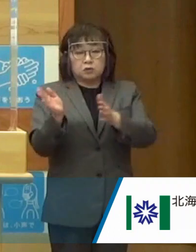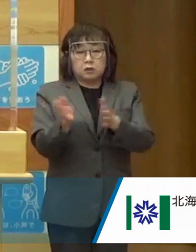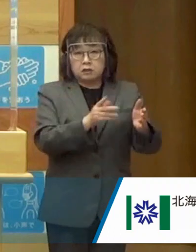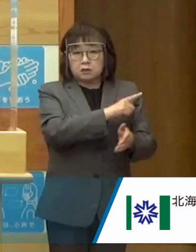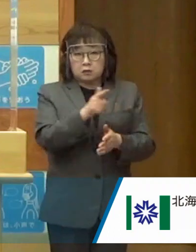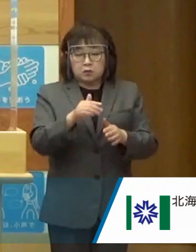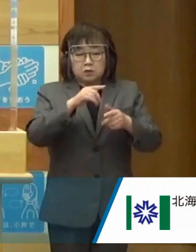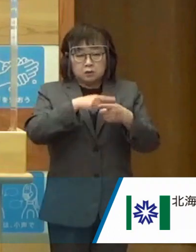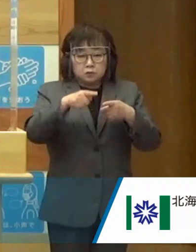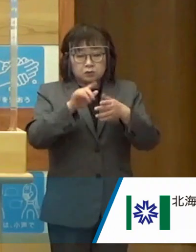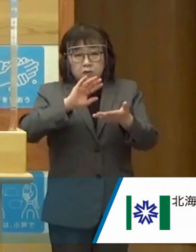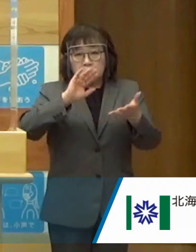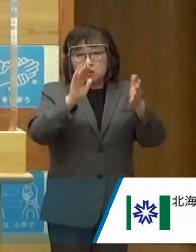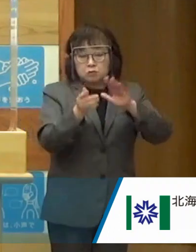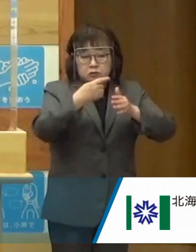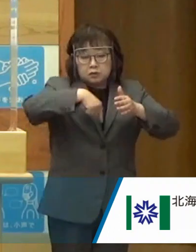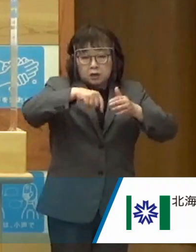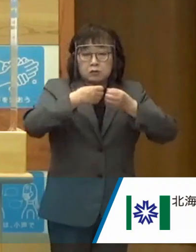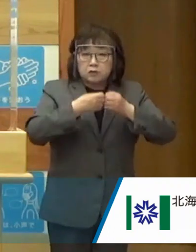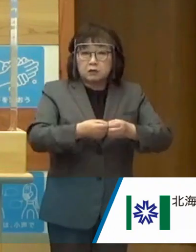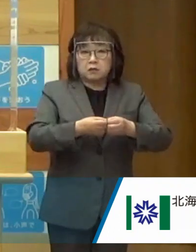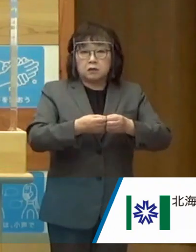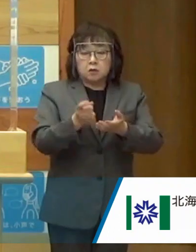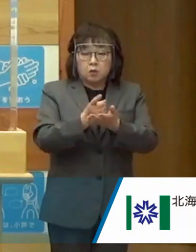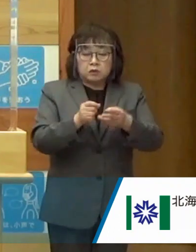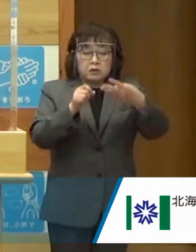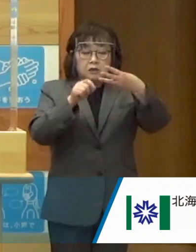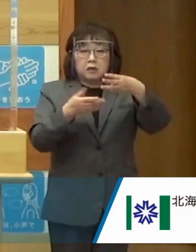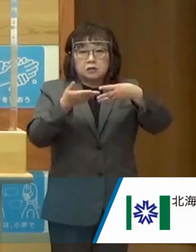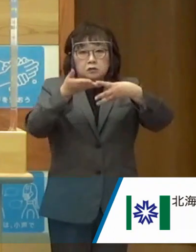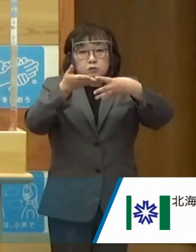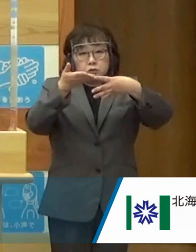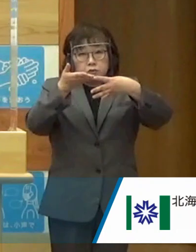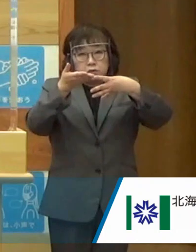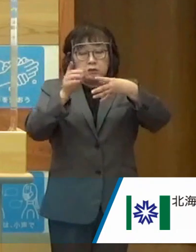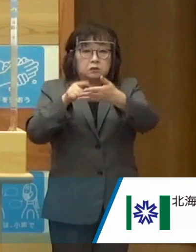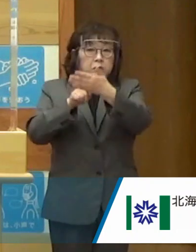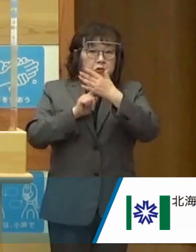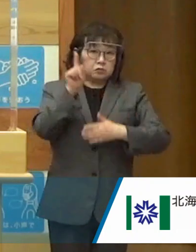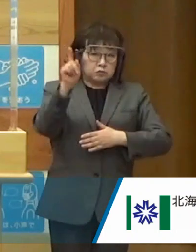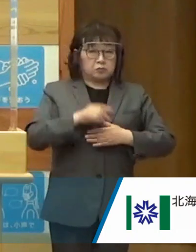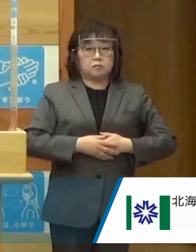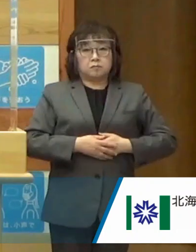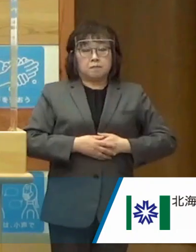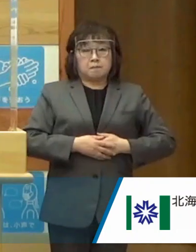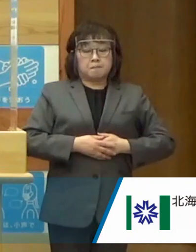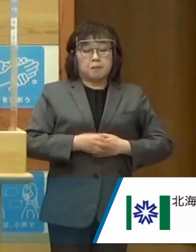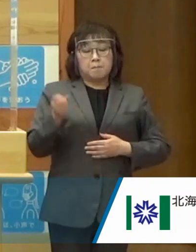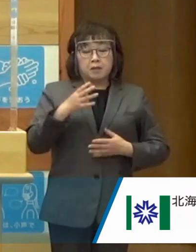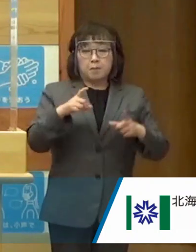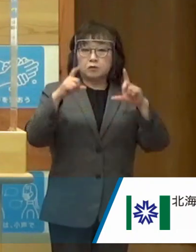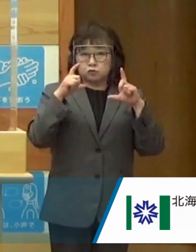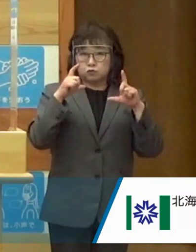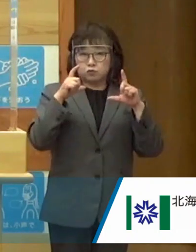等の段階的移行の具体的な方針を3月上旬に示すとしています。また